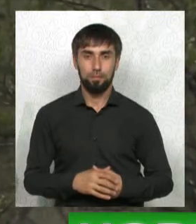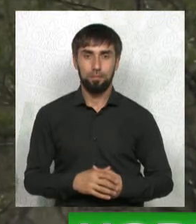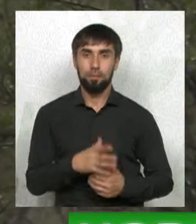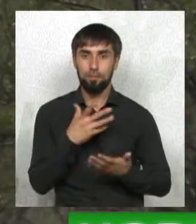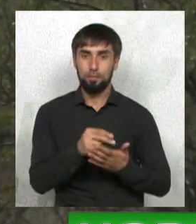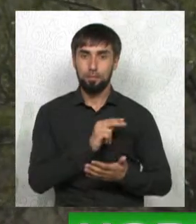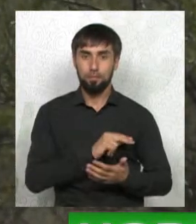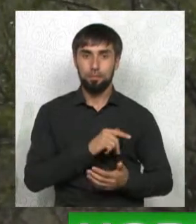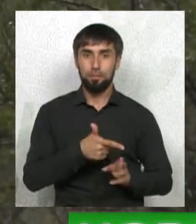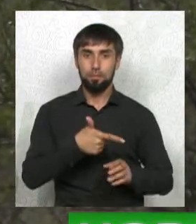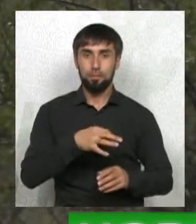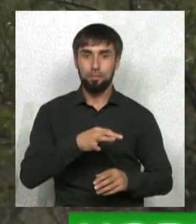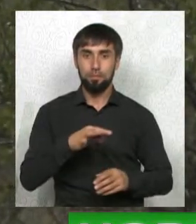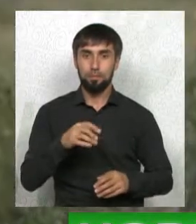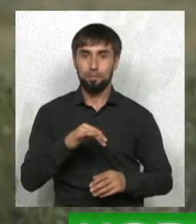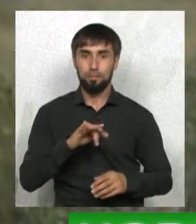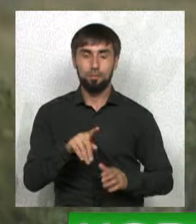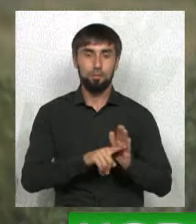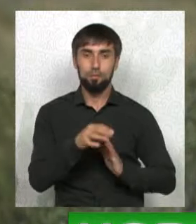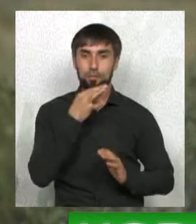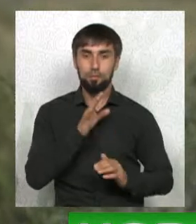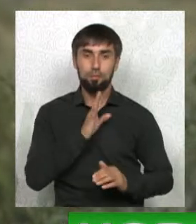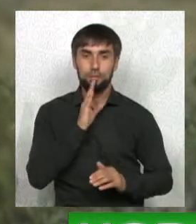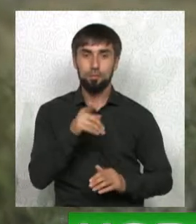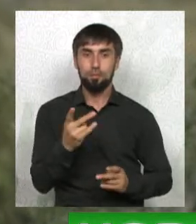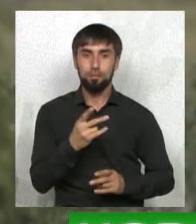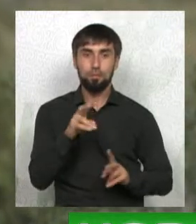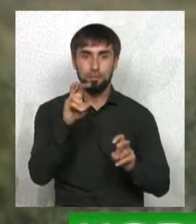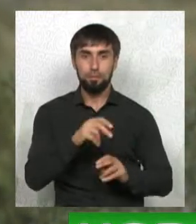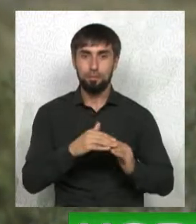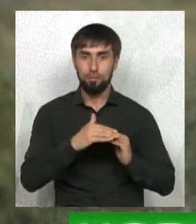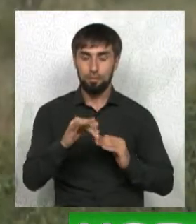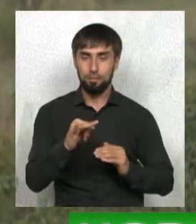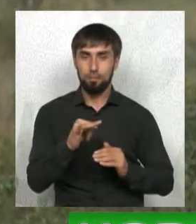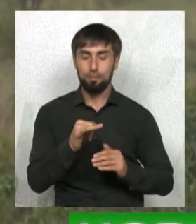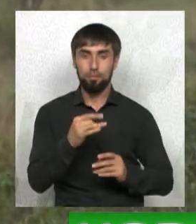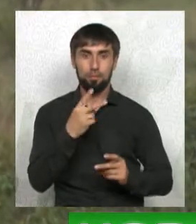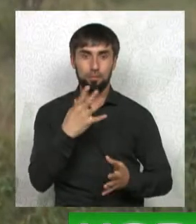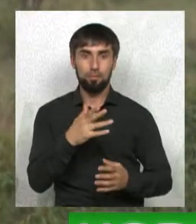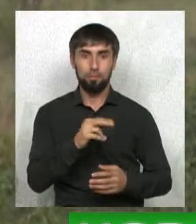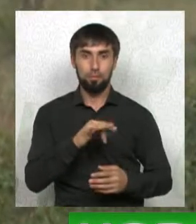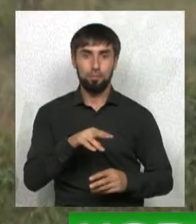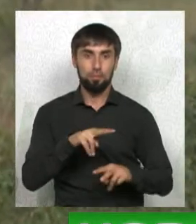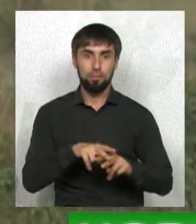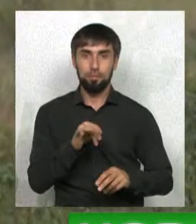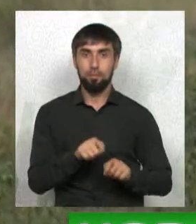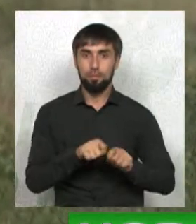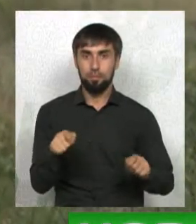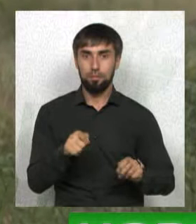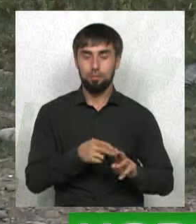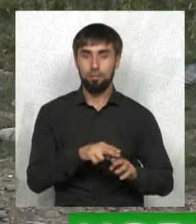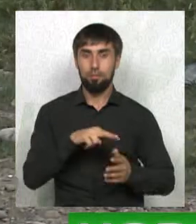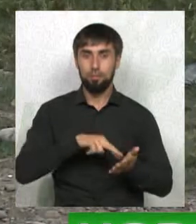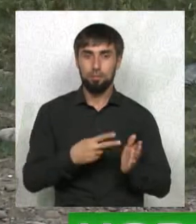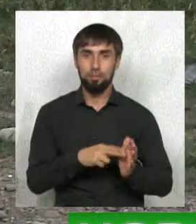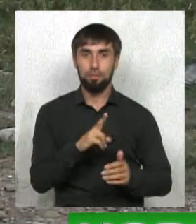Свою работу геодезисты начали с самого утра. Первым делом им предстоит измерить территорию и вычислить координаты местности. Далее создать топографический